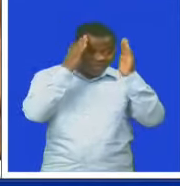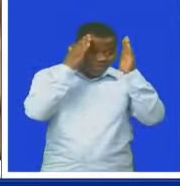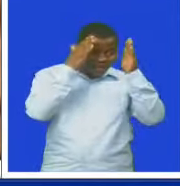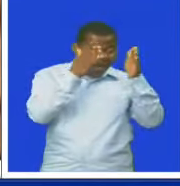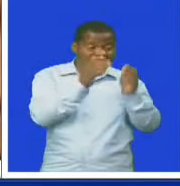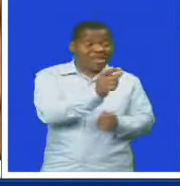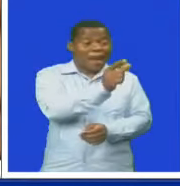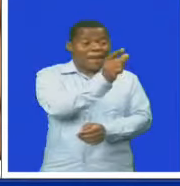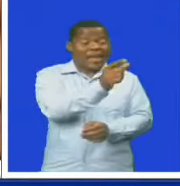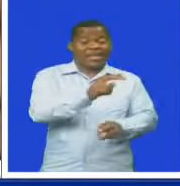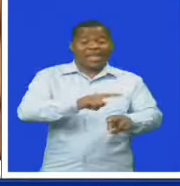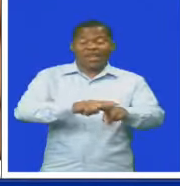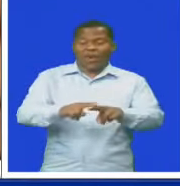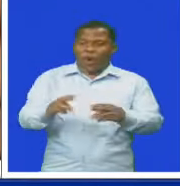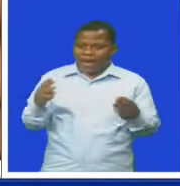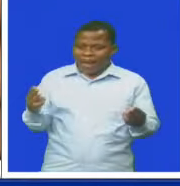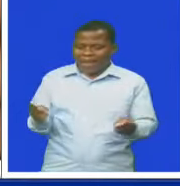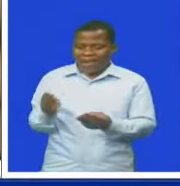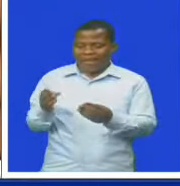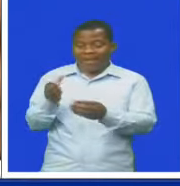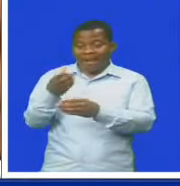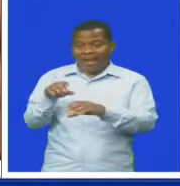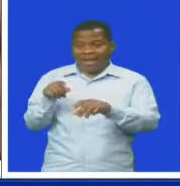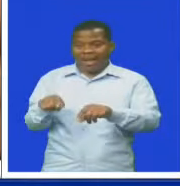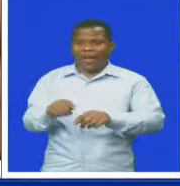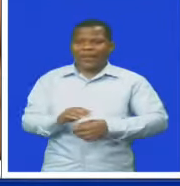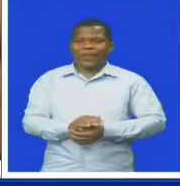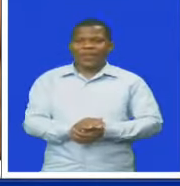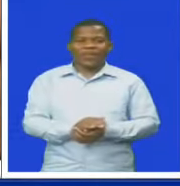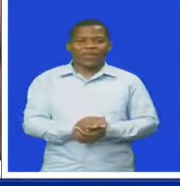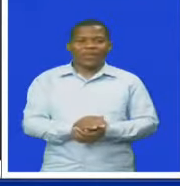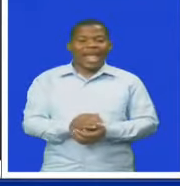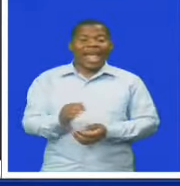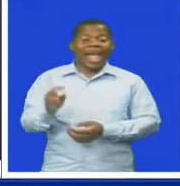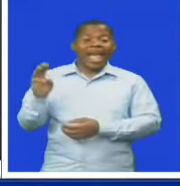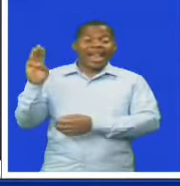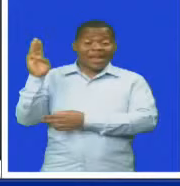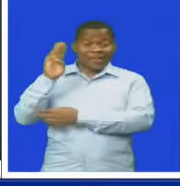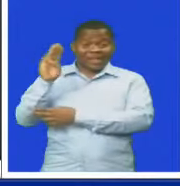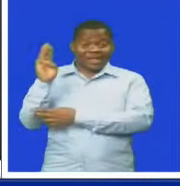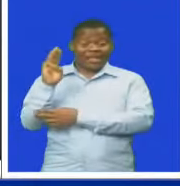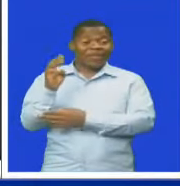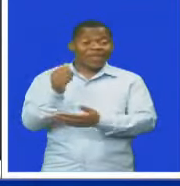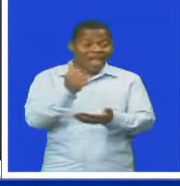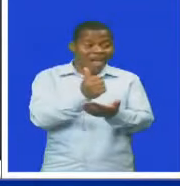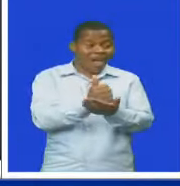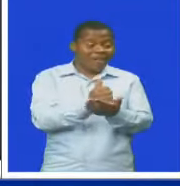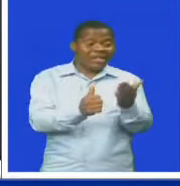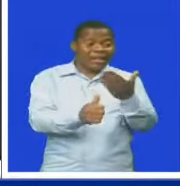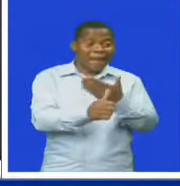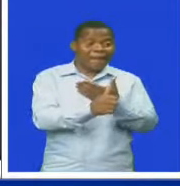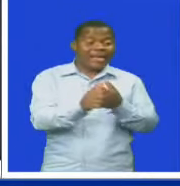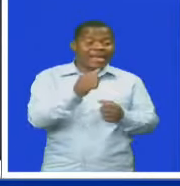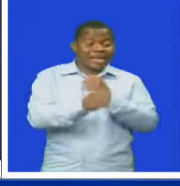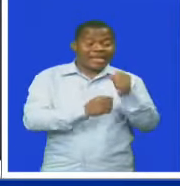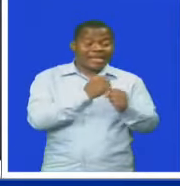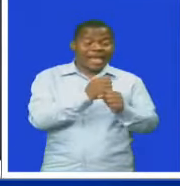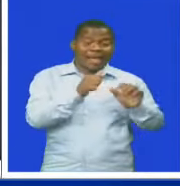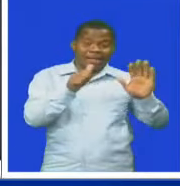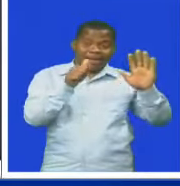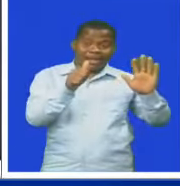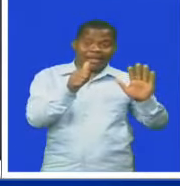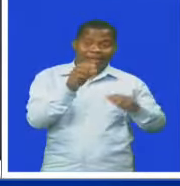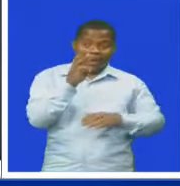bemthefo kanomengameli kubheke ukuthi ahlale ehhovisi iminyaka lesithupha eTindzabeni Eswatini TV kubika samukeswe khoza kanti